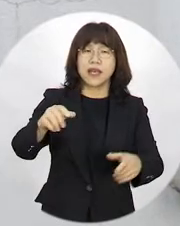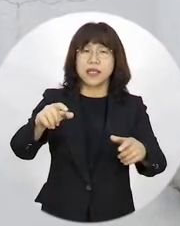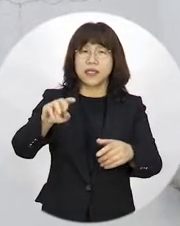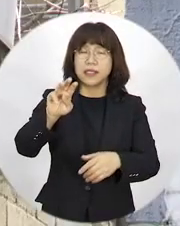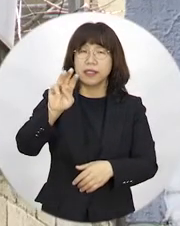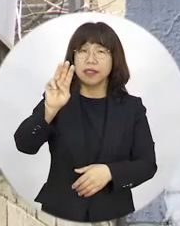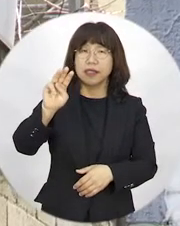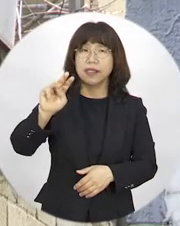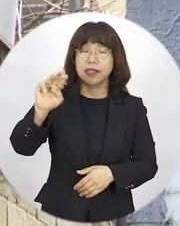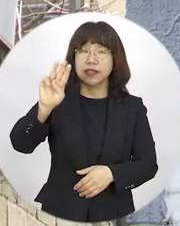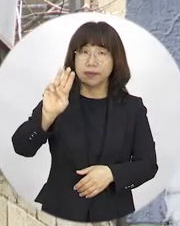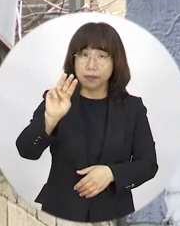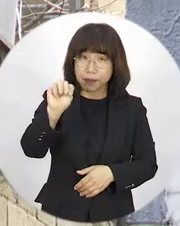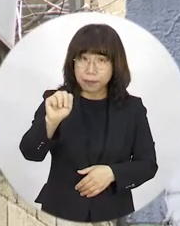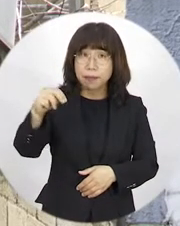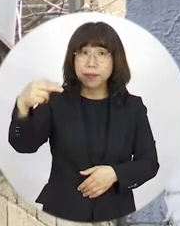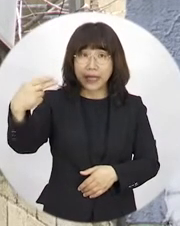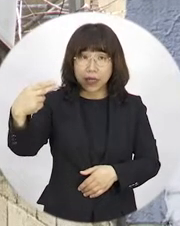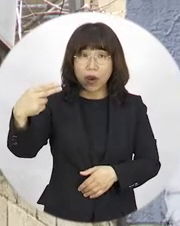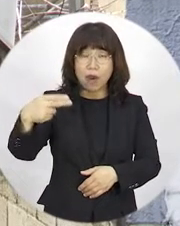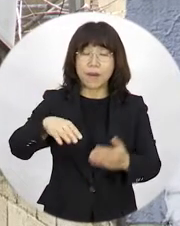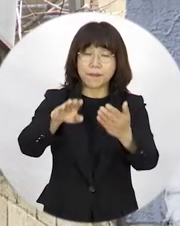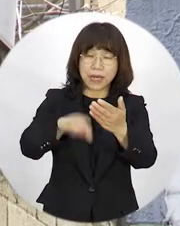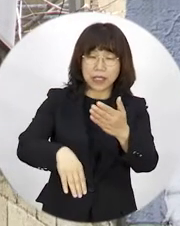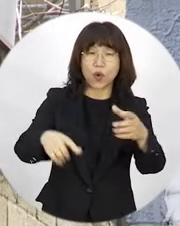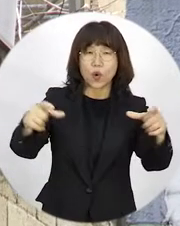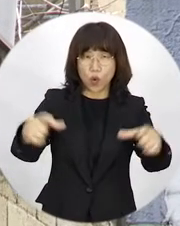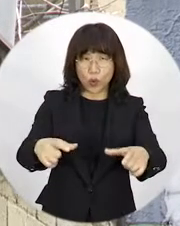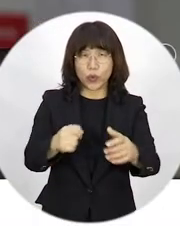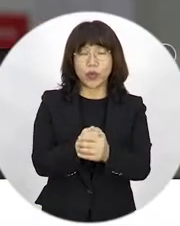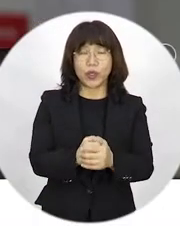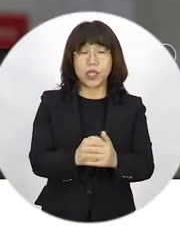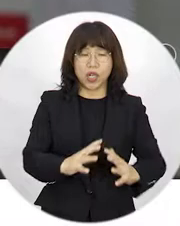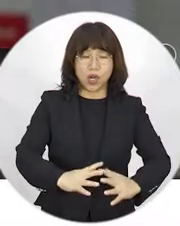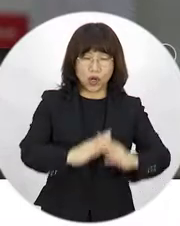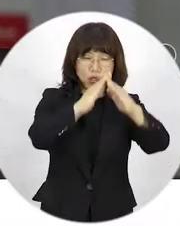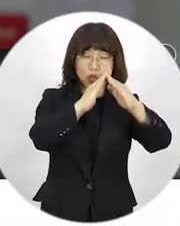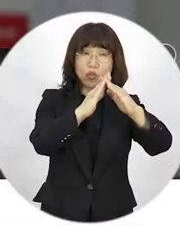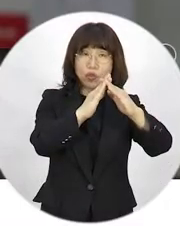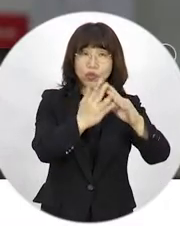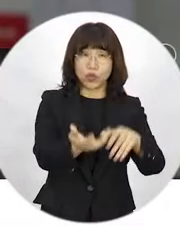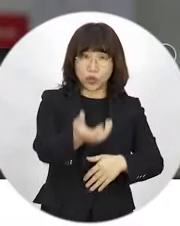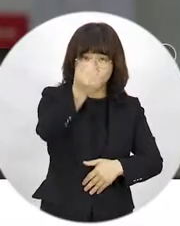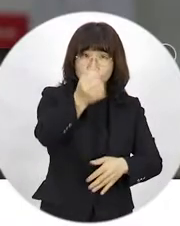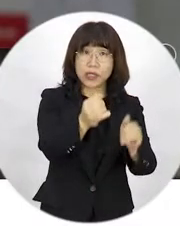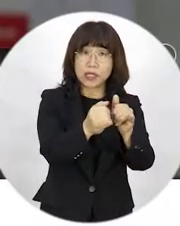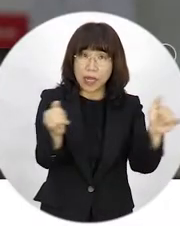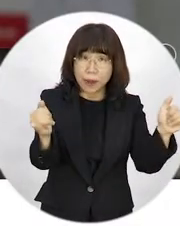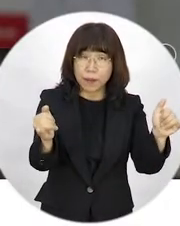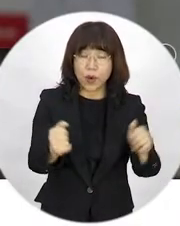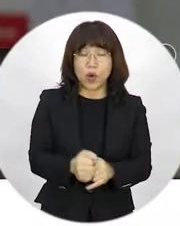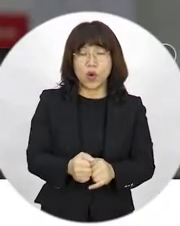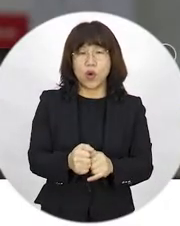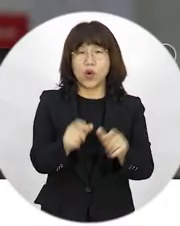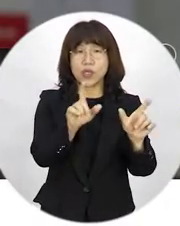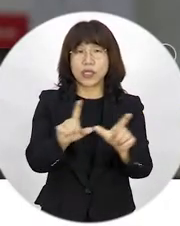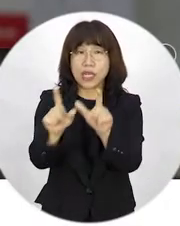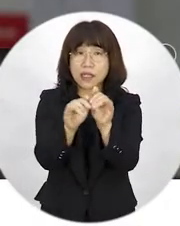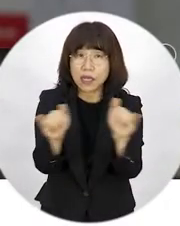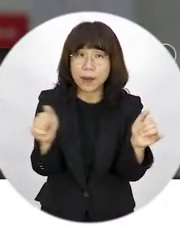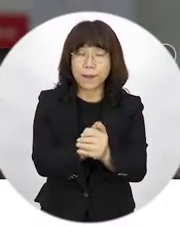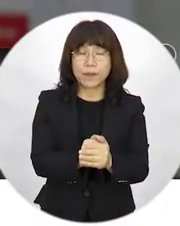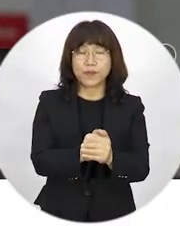미만 에 건축물 등 입니다 안전점검을 희망하는 건축물 소유자 나 관리 저는 강서 구청 홈페이지